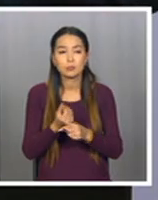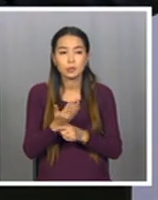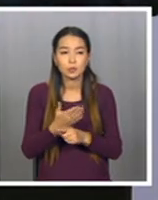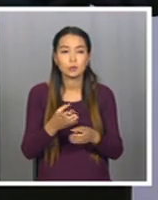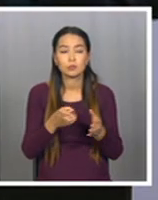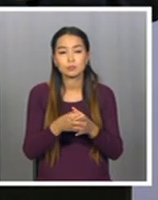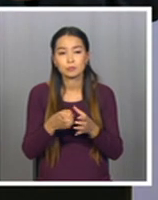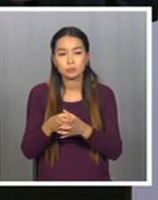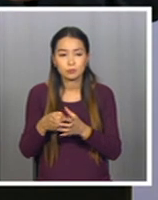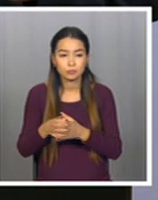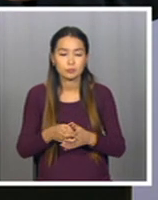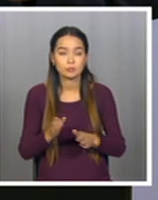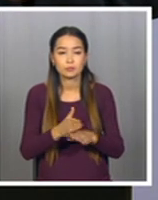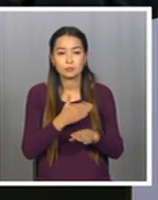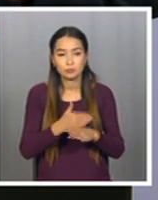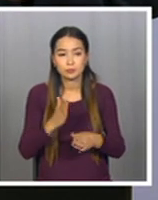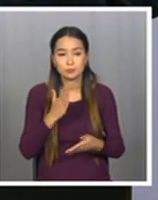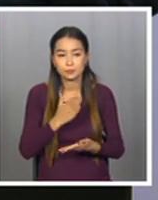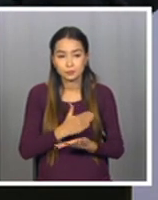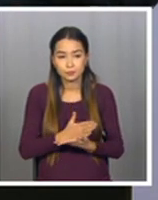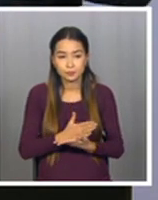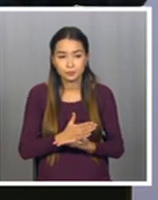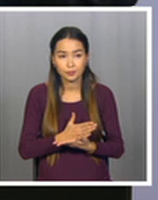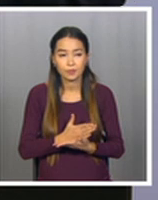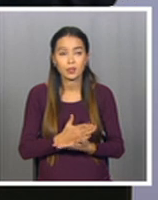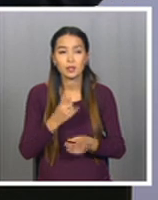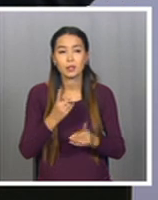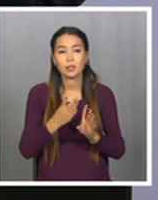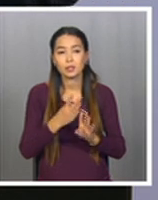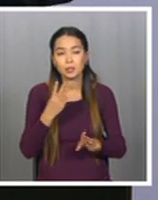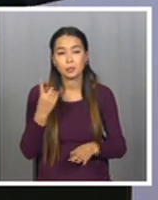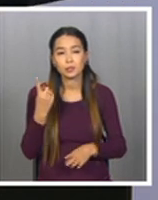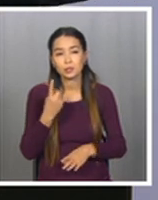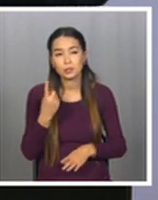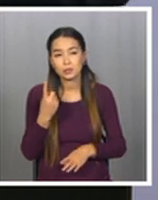бөліп қарастыруымызға болады. Ең бірінші кезекте